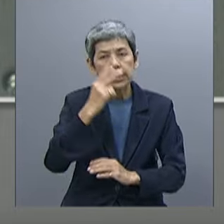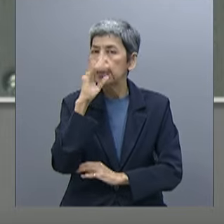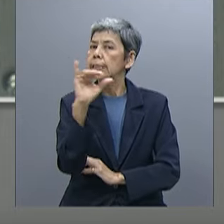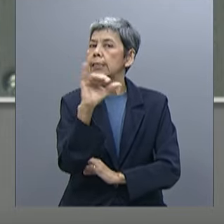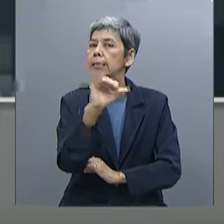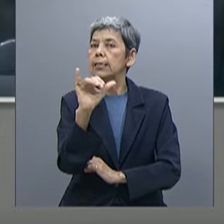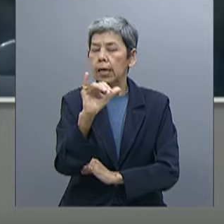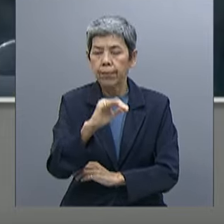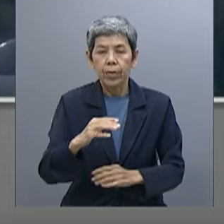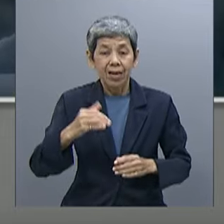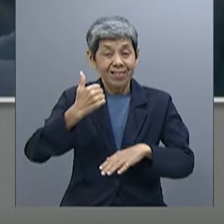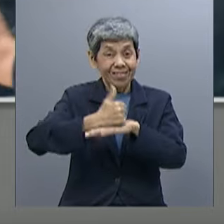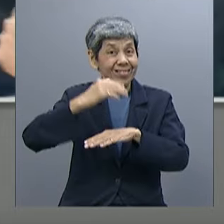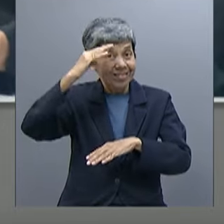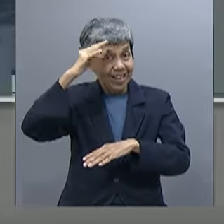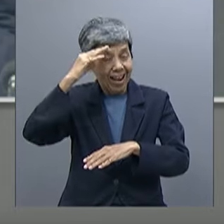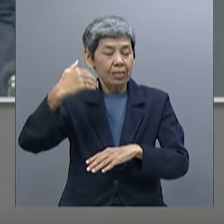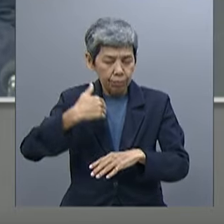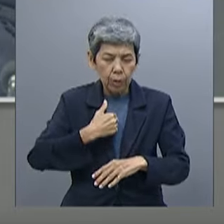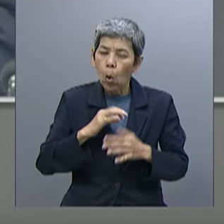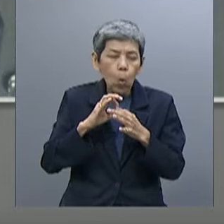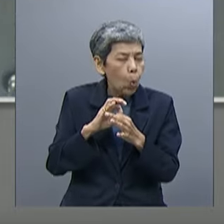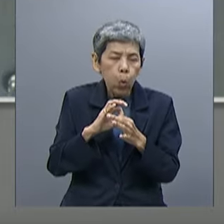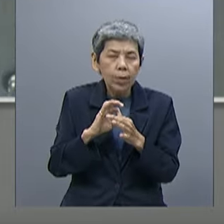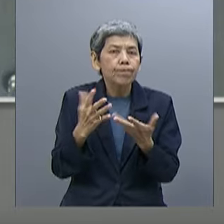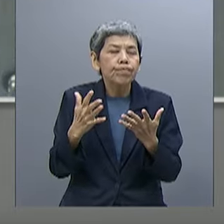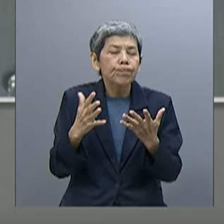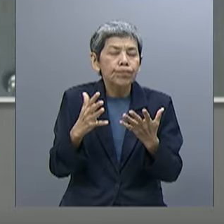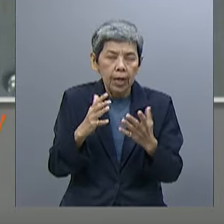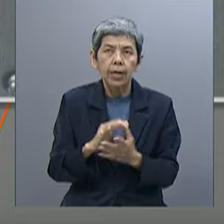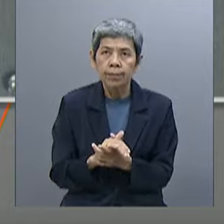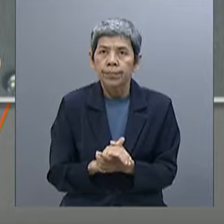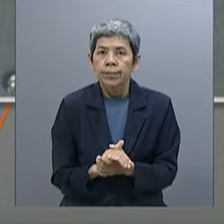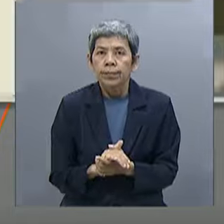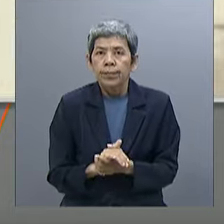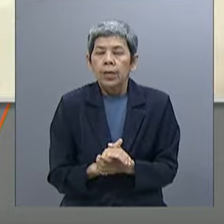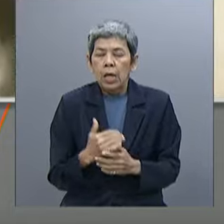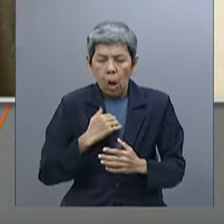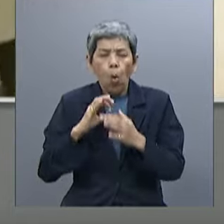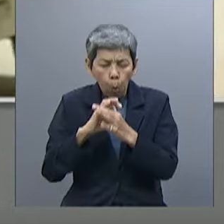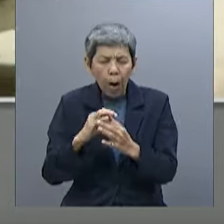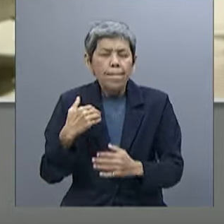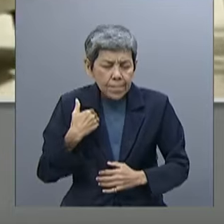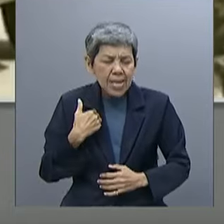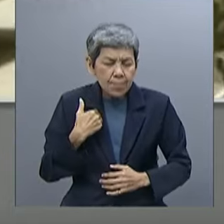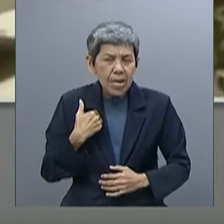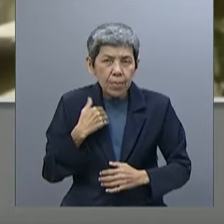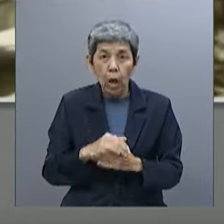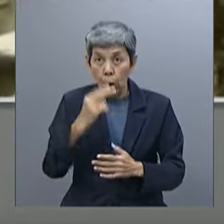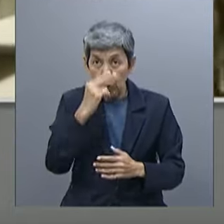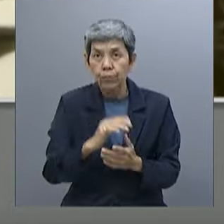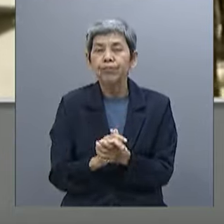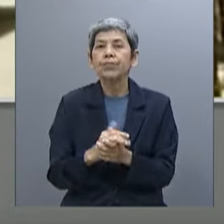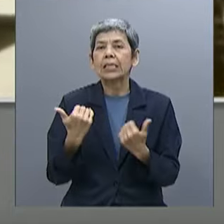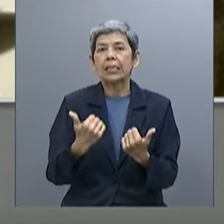แต่ถึงแม่ทัพจะบอกว่ายังไม่มีความกังวลเรื่องสถานการณ์รุนแรงแต่ความกังวลมันยังไม่คลี่คลายค่ะนี่เป็นเรื่องที่กม